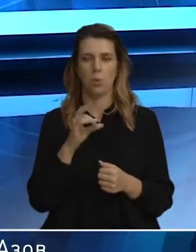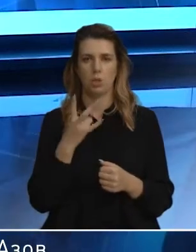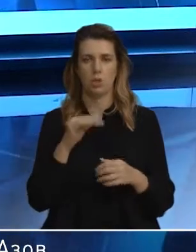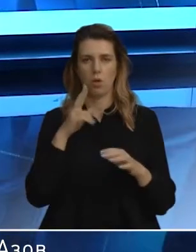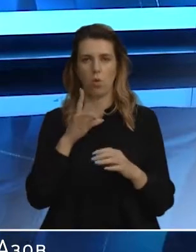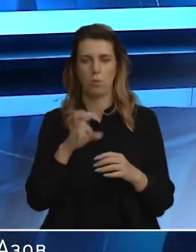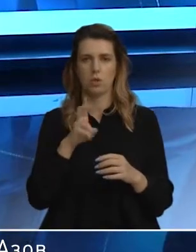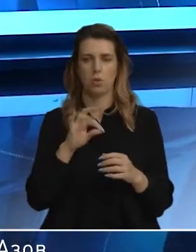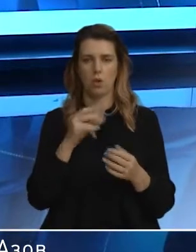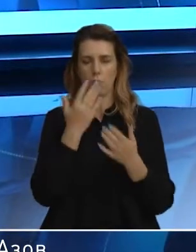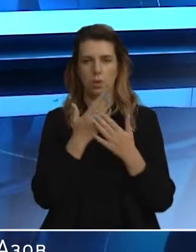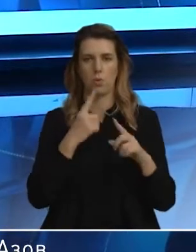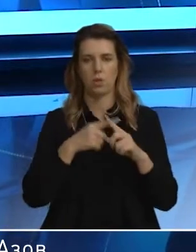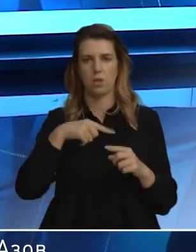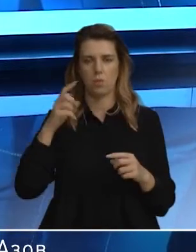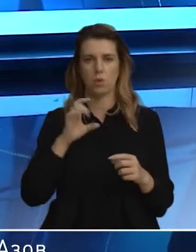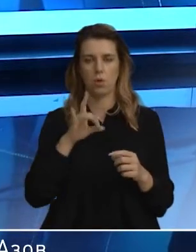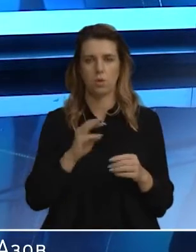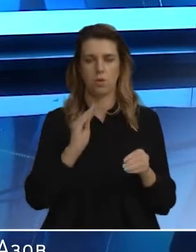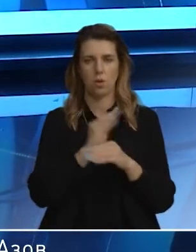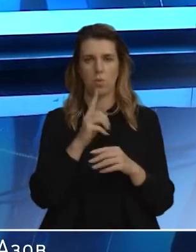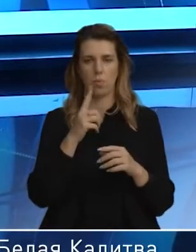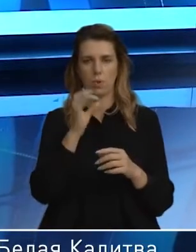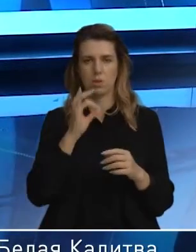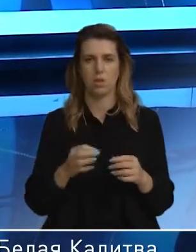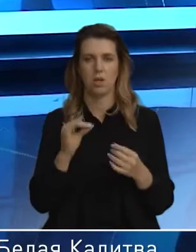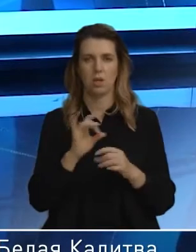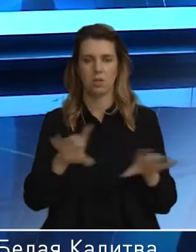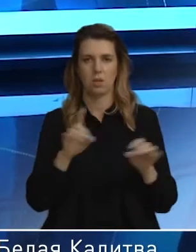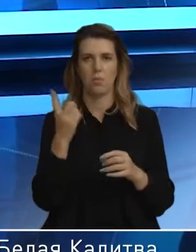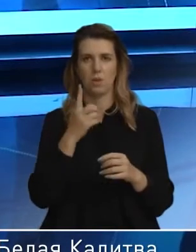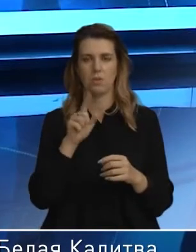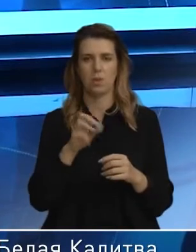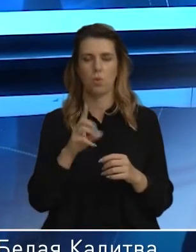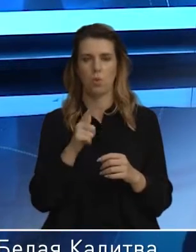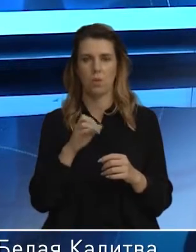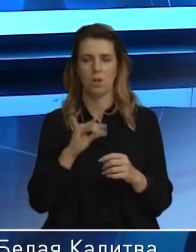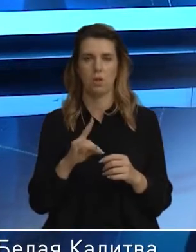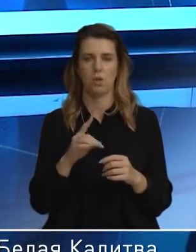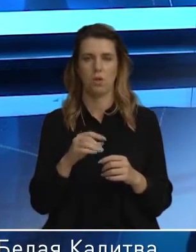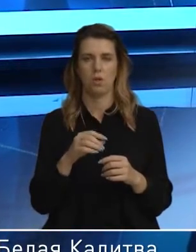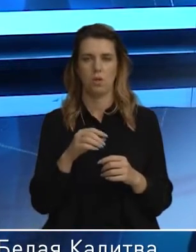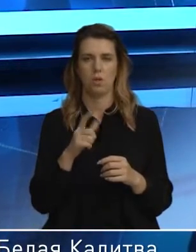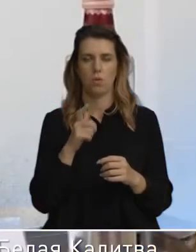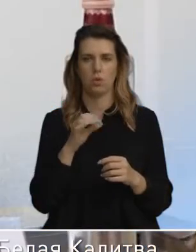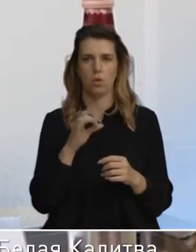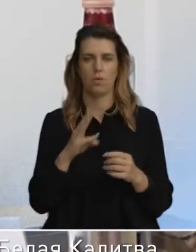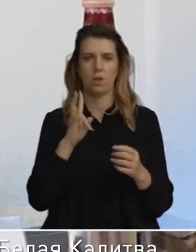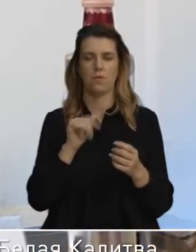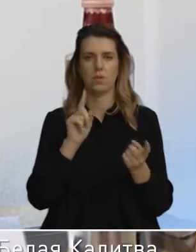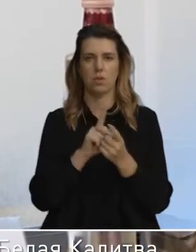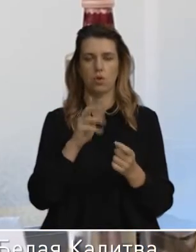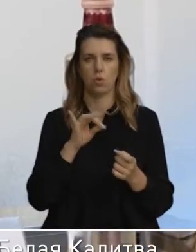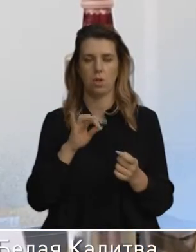Агропромышленный комплекс Дона показал положительную динамику с ростом в 0,5%. Об этом рассказал первый замгубернатора Ростовской области Виктор Гончаров на